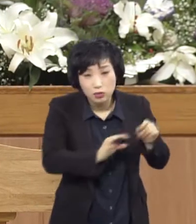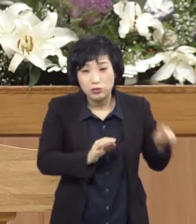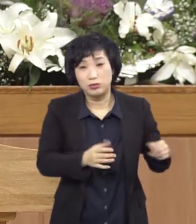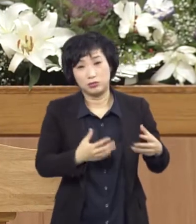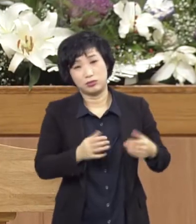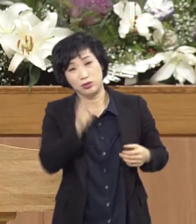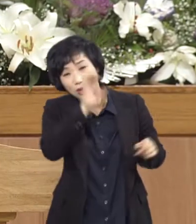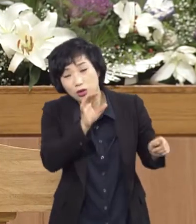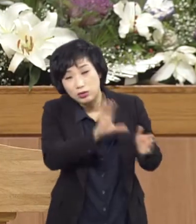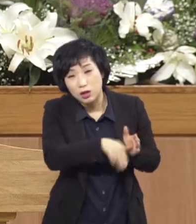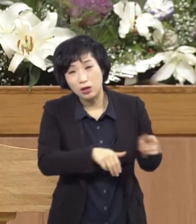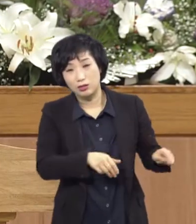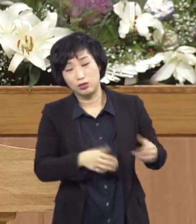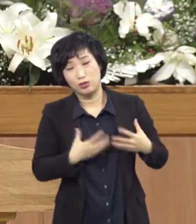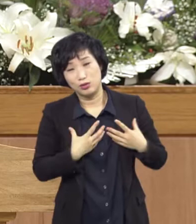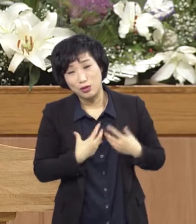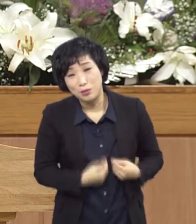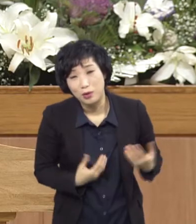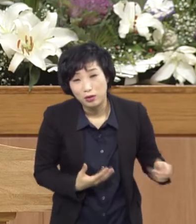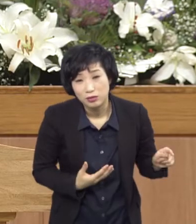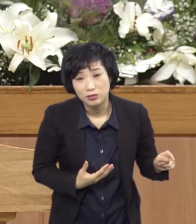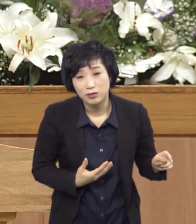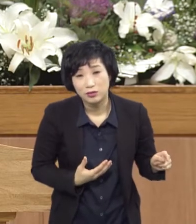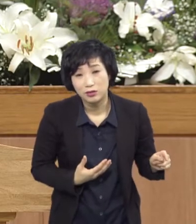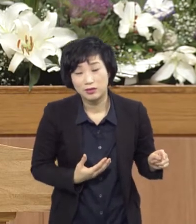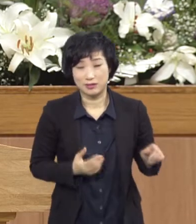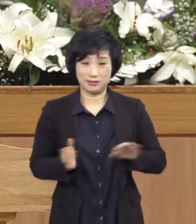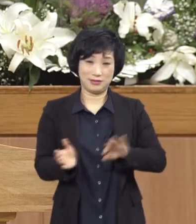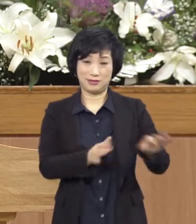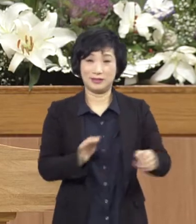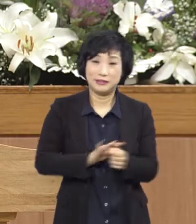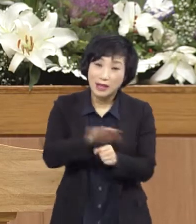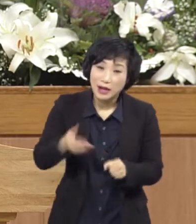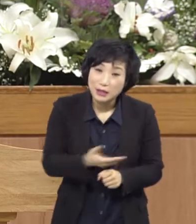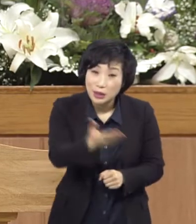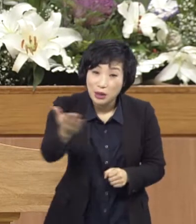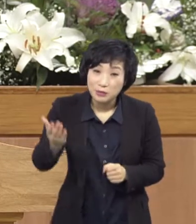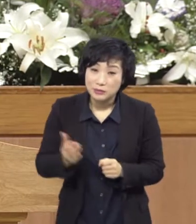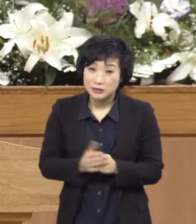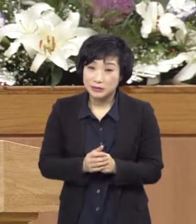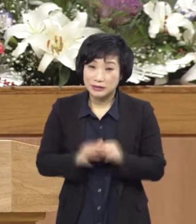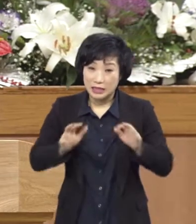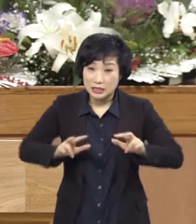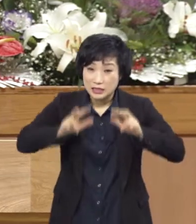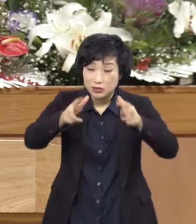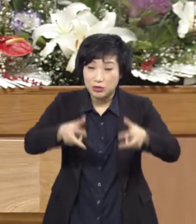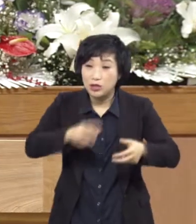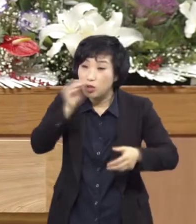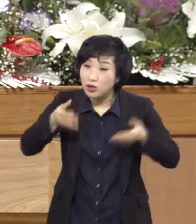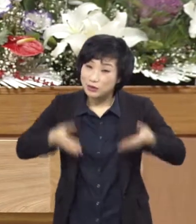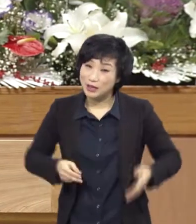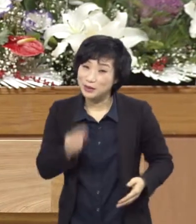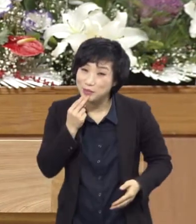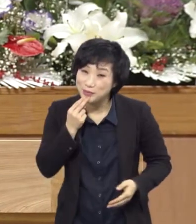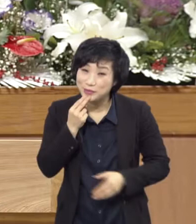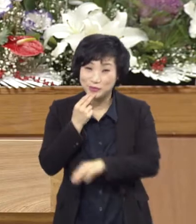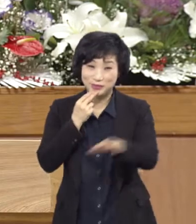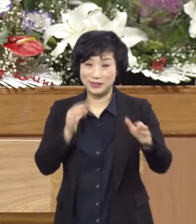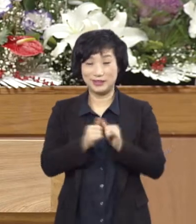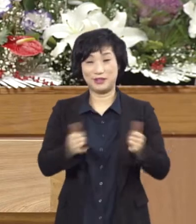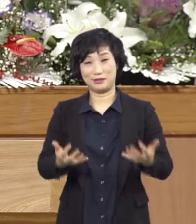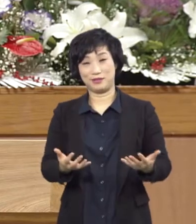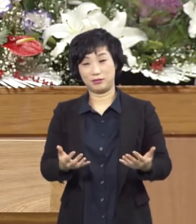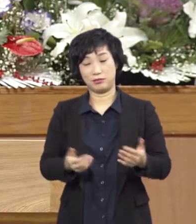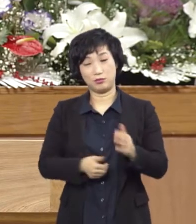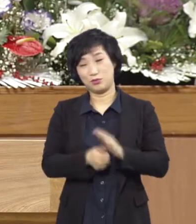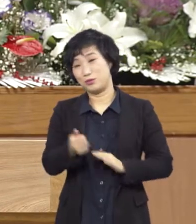상황을 어찌하겠느냐. 사랑하는 여러분이요, 지구상에 성탄이 없다면 우리는 소망이